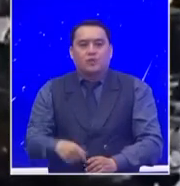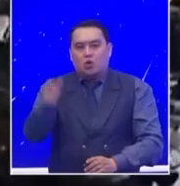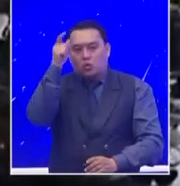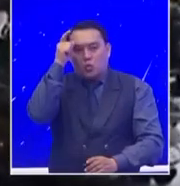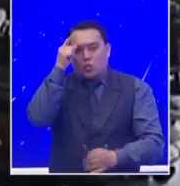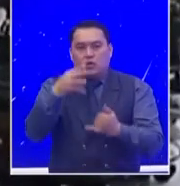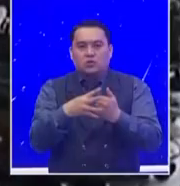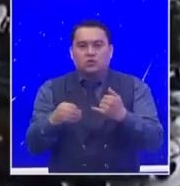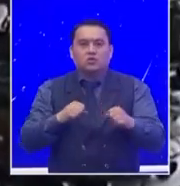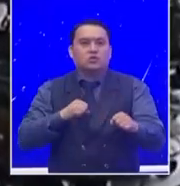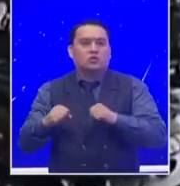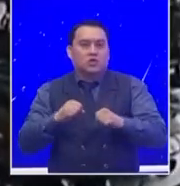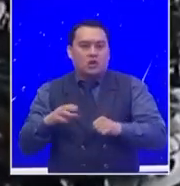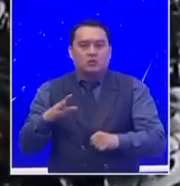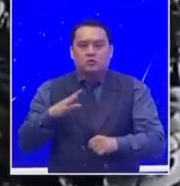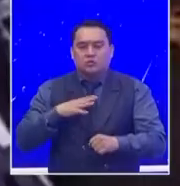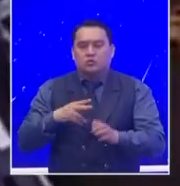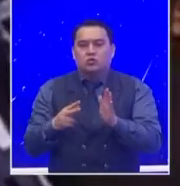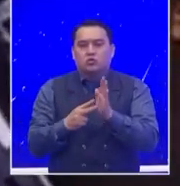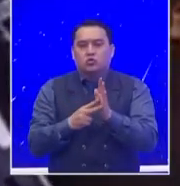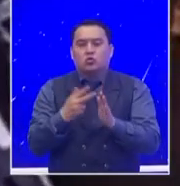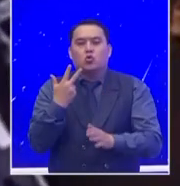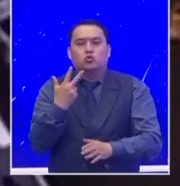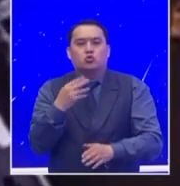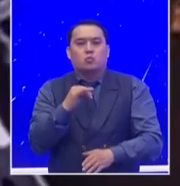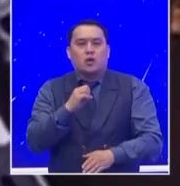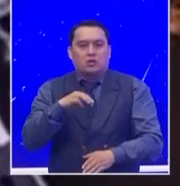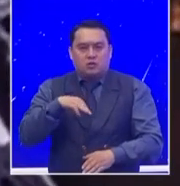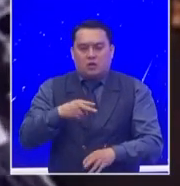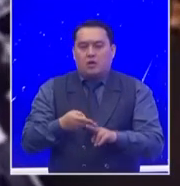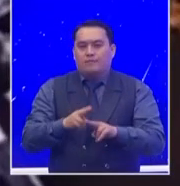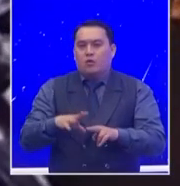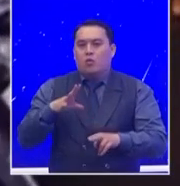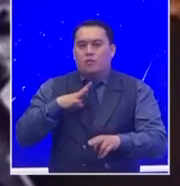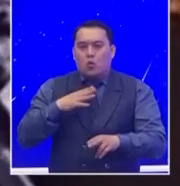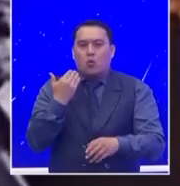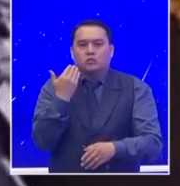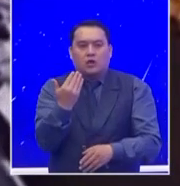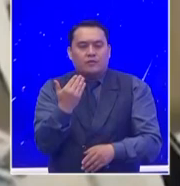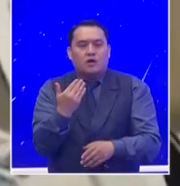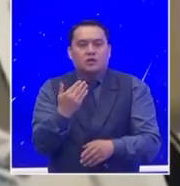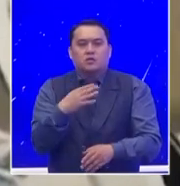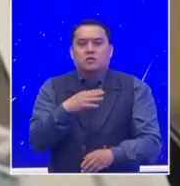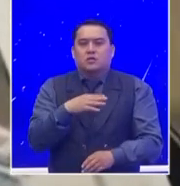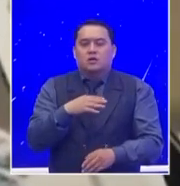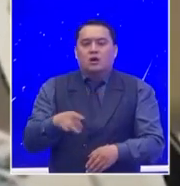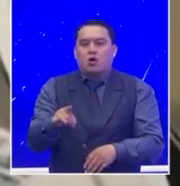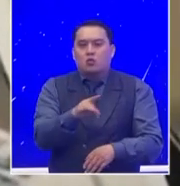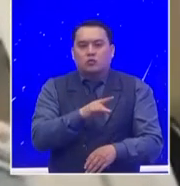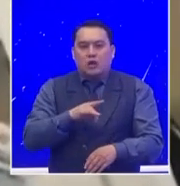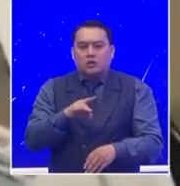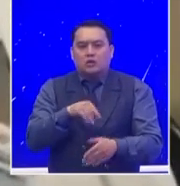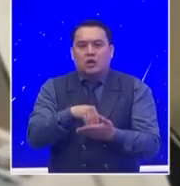жер сілкінді, 3.7 балдық жер асты дүмпуі Елязыг аймағында тіркелді. Оның ошағы Севриджи ауданында